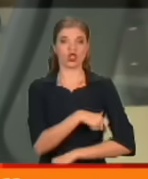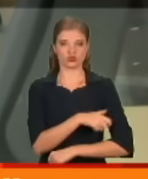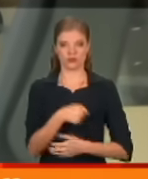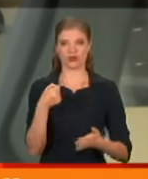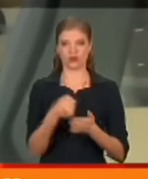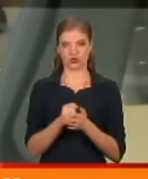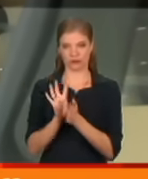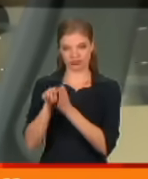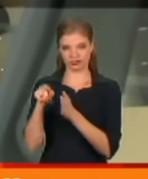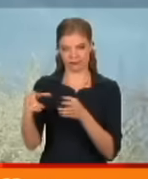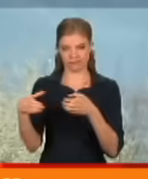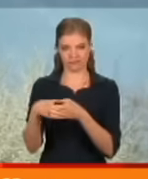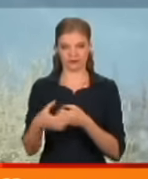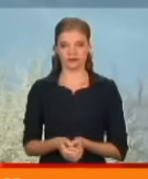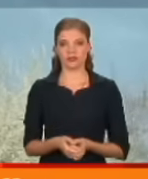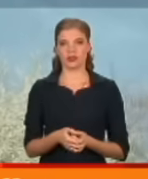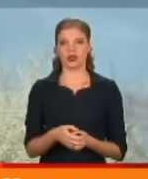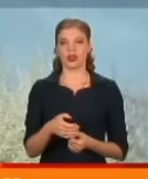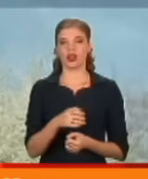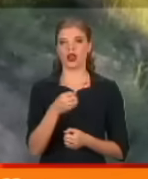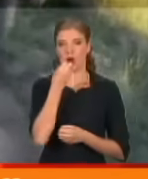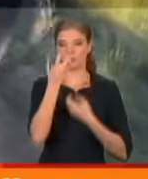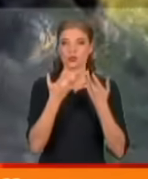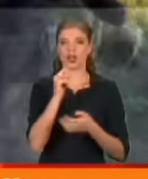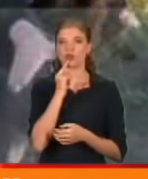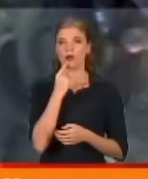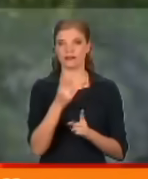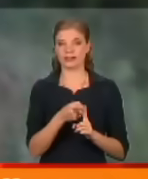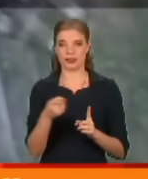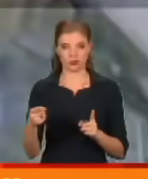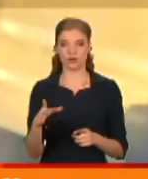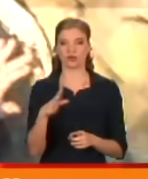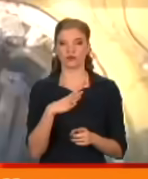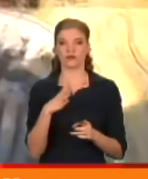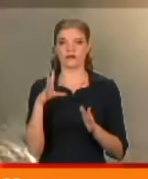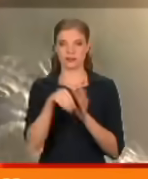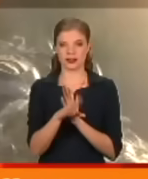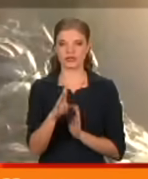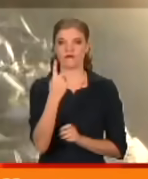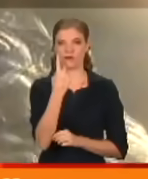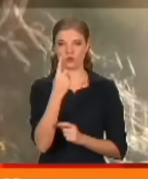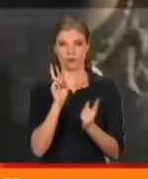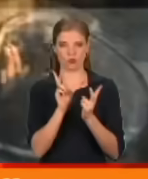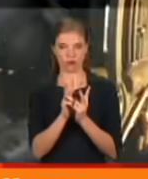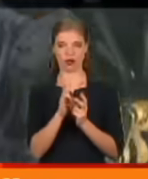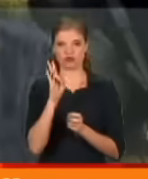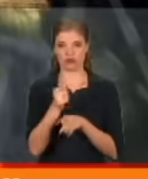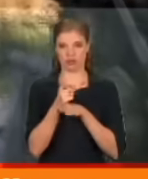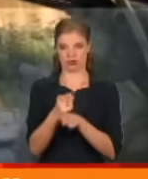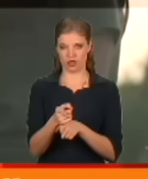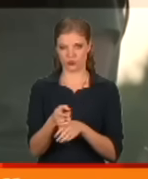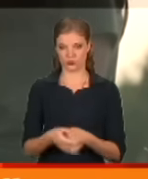до штурмовиків да Вінчі. Букет на конфетний період у нас він вмістився в одному патіні на